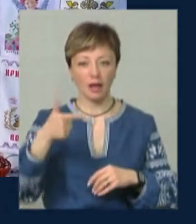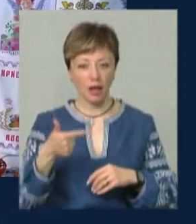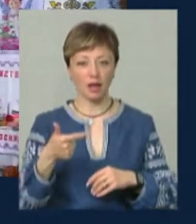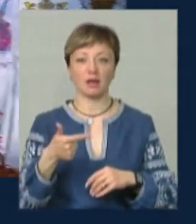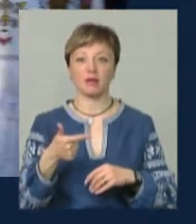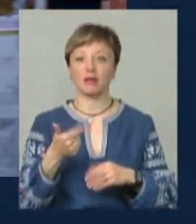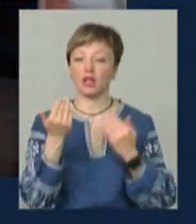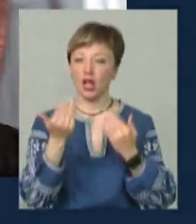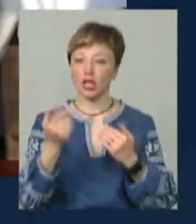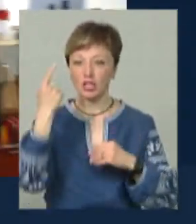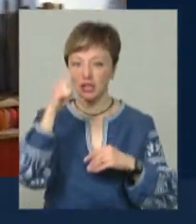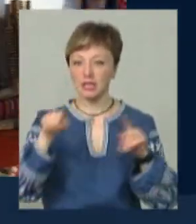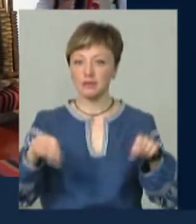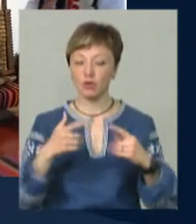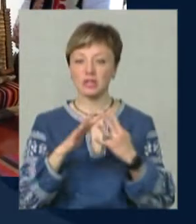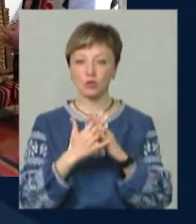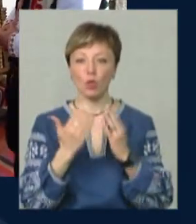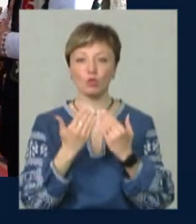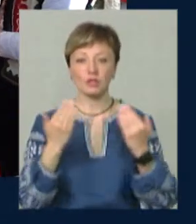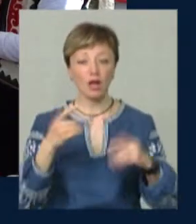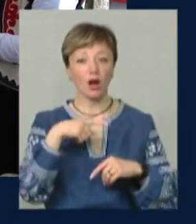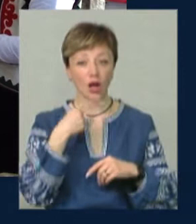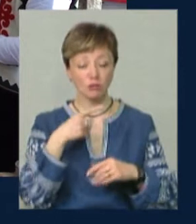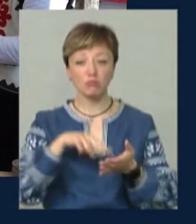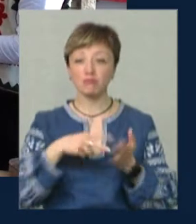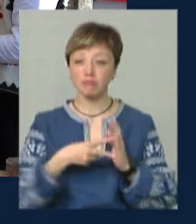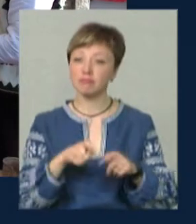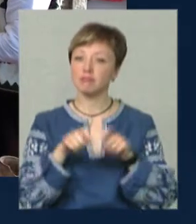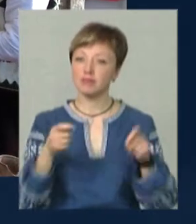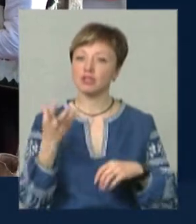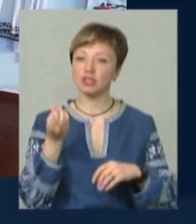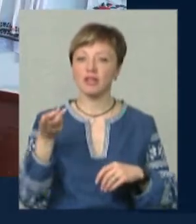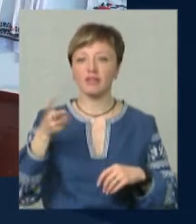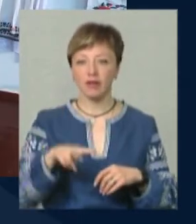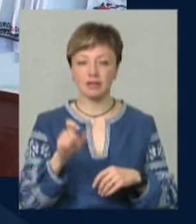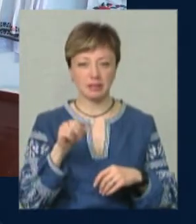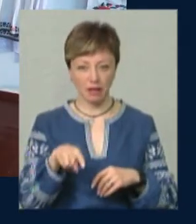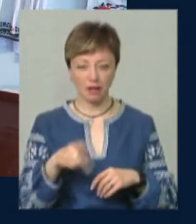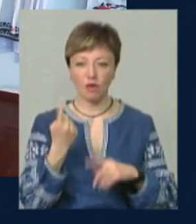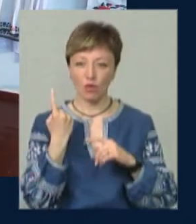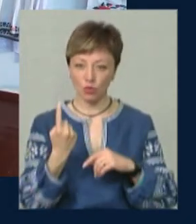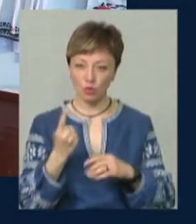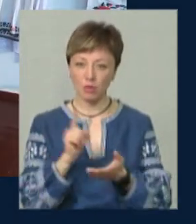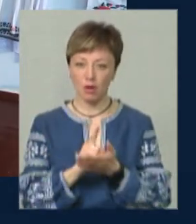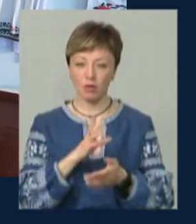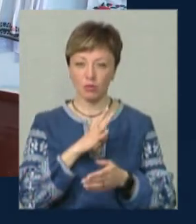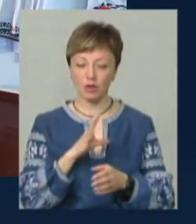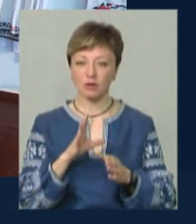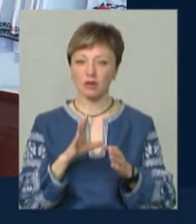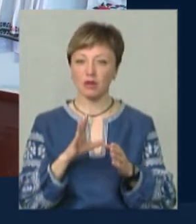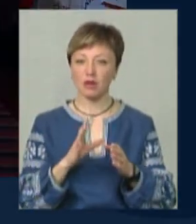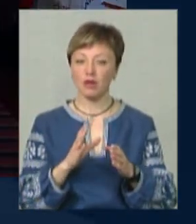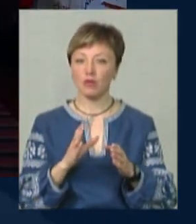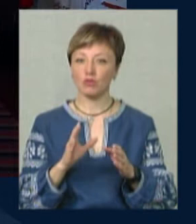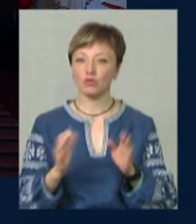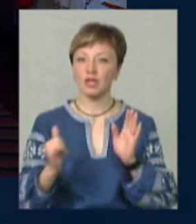Черкаський, якому належить ідея створення сільського музею, говорить, що у планах відкрити ще два зали. В одному із цих залів має бути встановлений